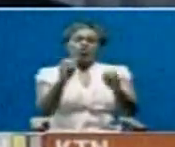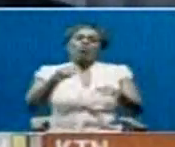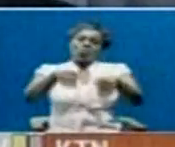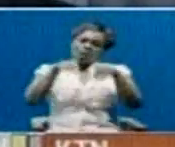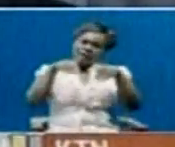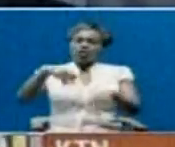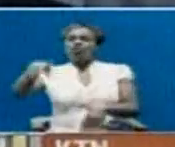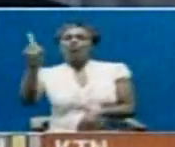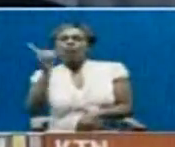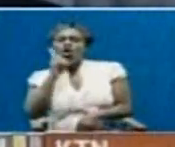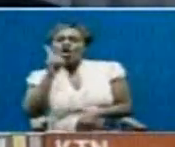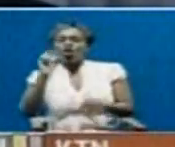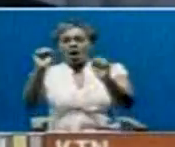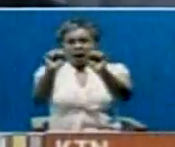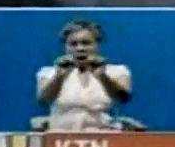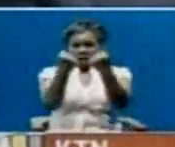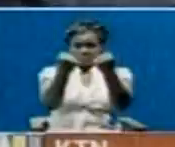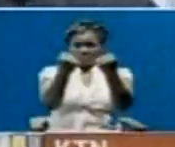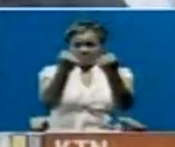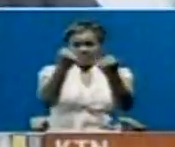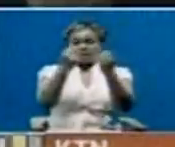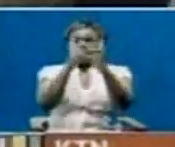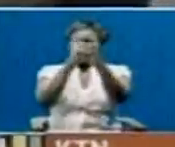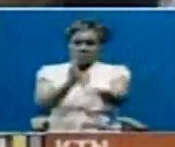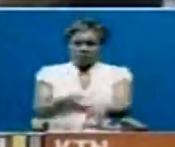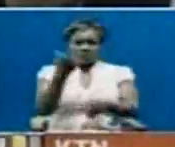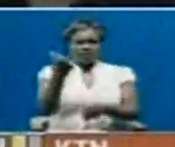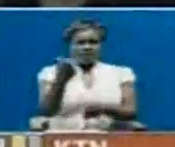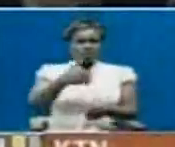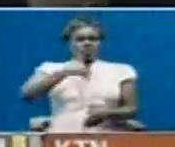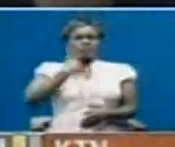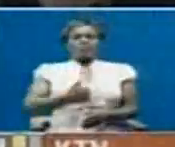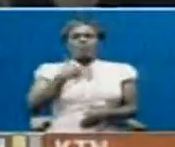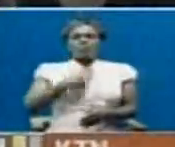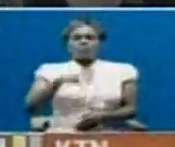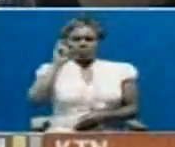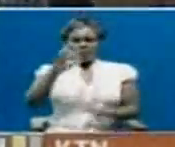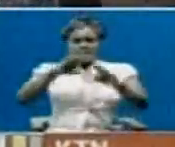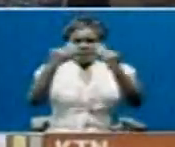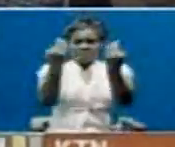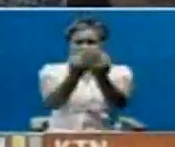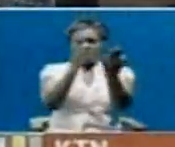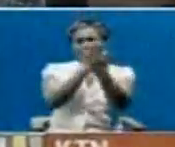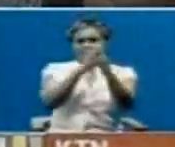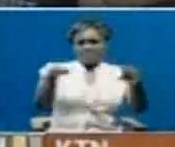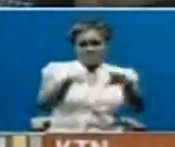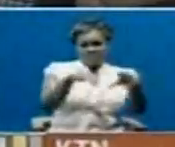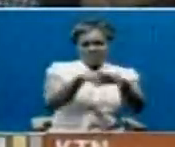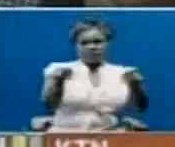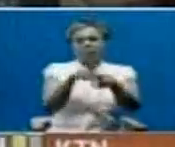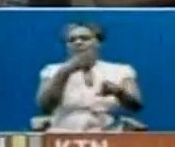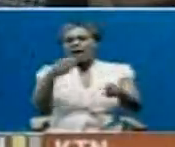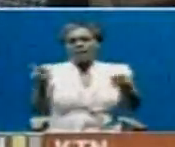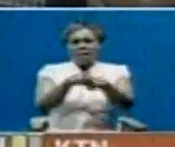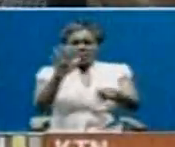and see what we will have concluded in the report. Upasuaji huu ulishuhudiwa na jamaa wa marehemu akiwemo nduguwe